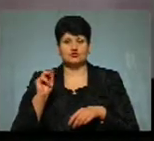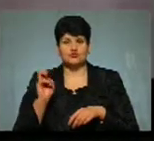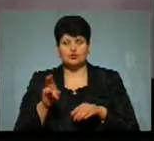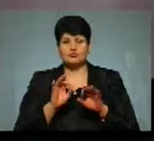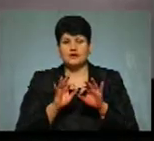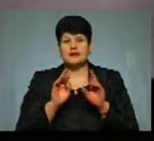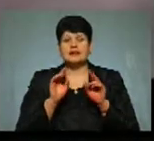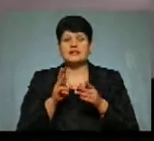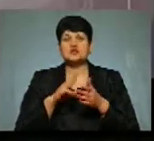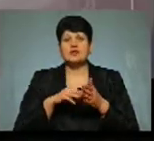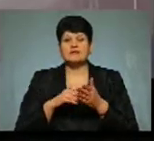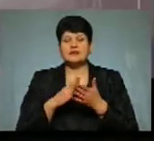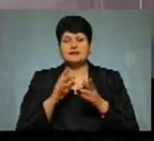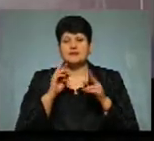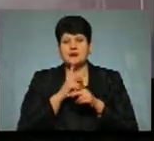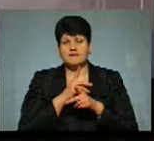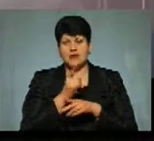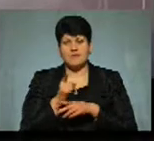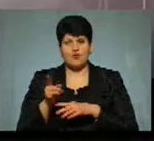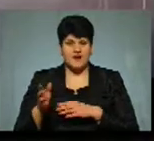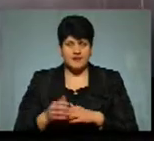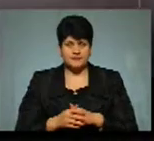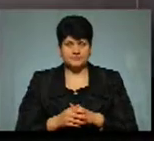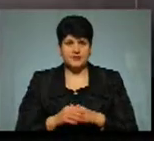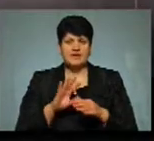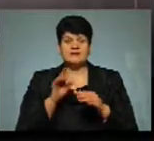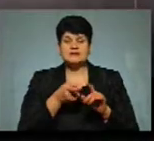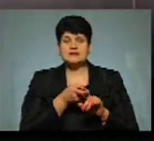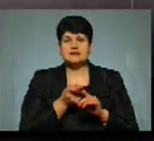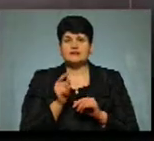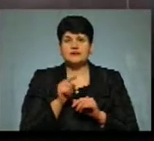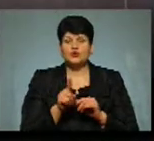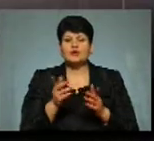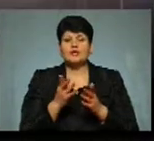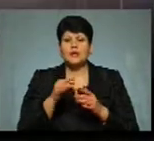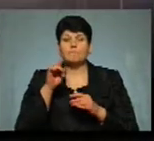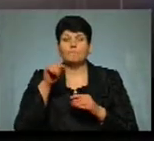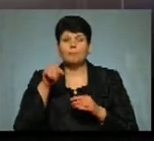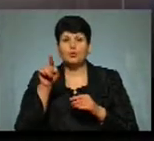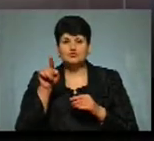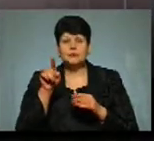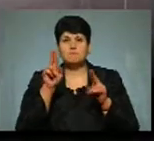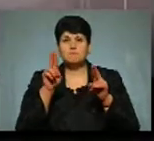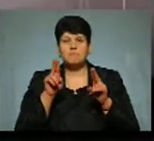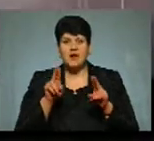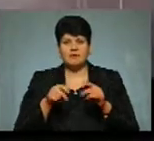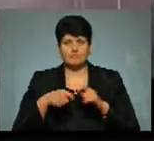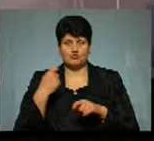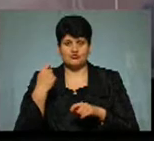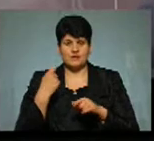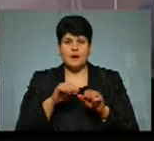за неправильне паркування. Все залежить від того, який саме пункт правил дорожнього руху порушив водій. Зокрема,